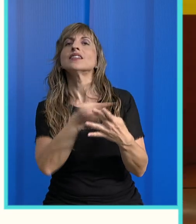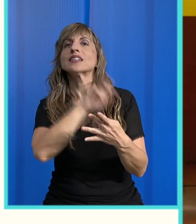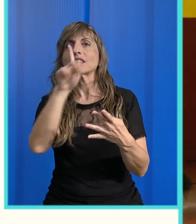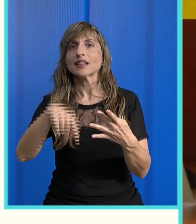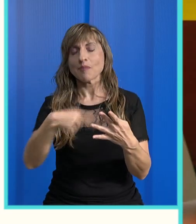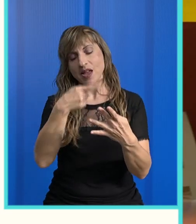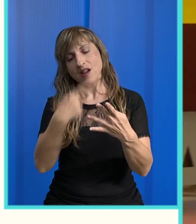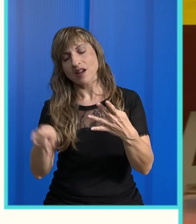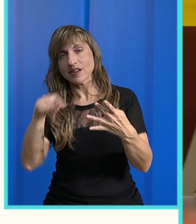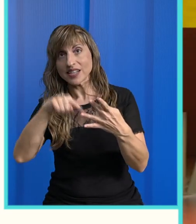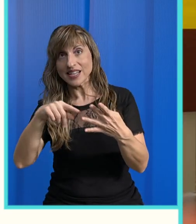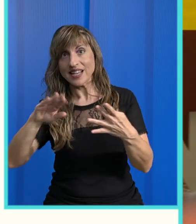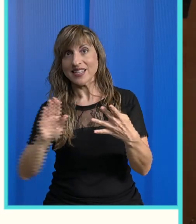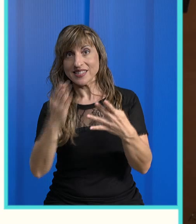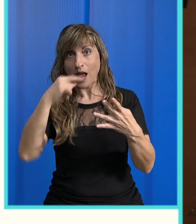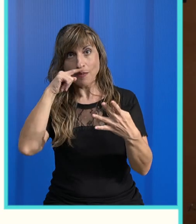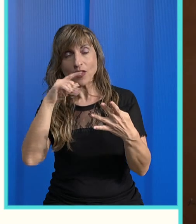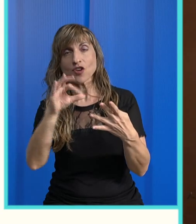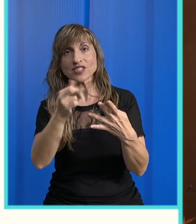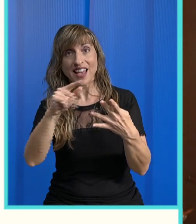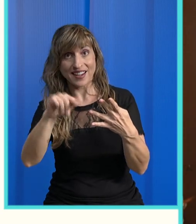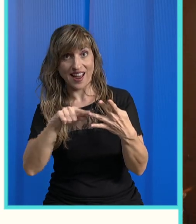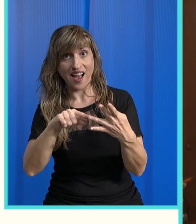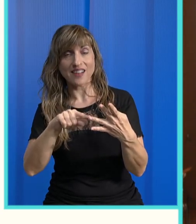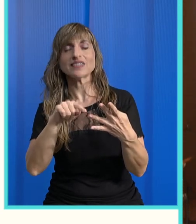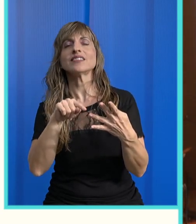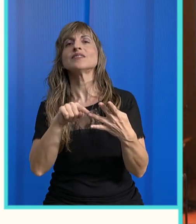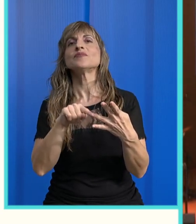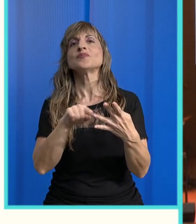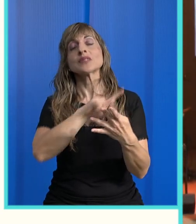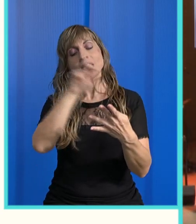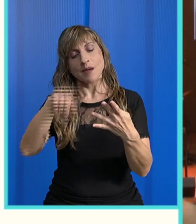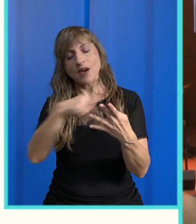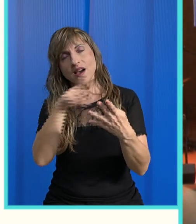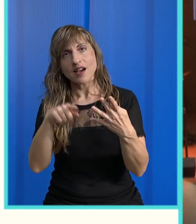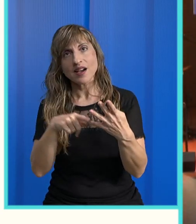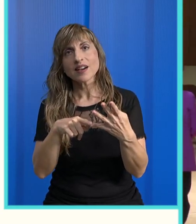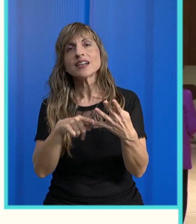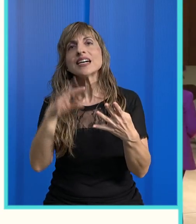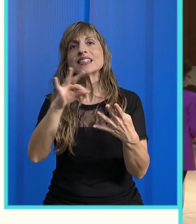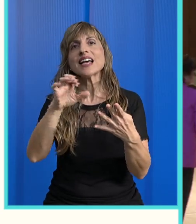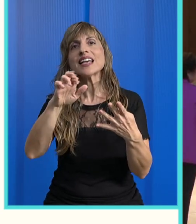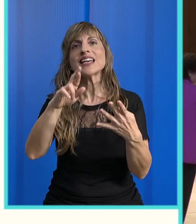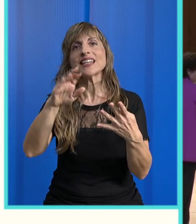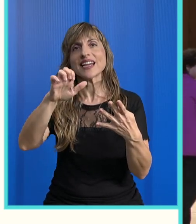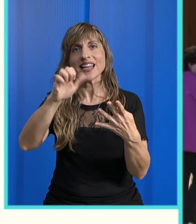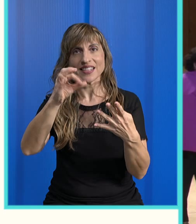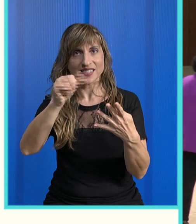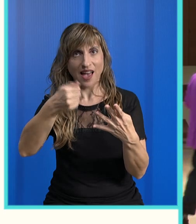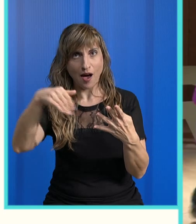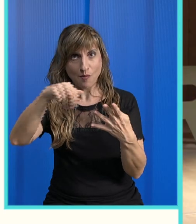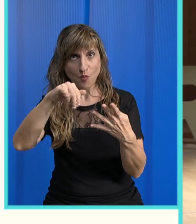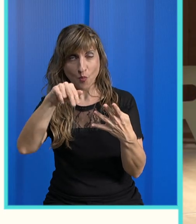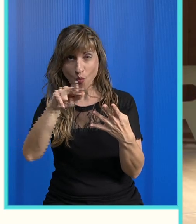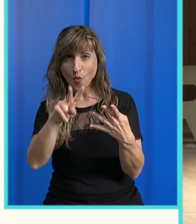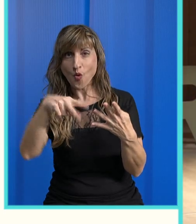Poesia, Salvador Sabrià ascendut el 45è Carles Rahola de Saig i Teresa Muñoz el 39è Ramon Muntaner